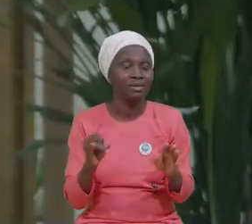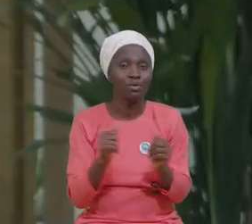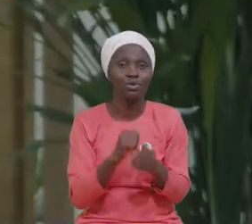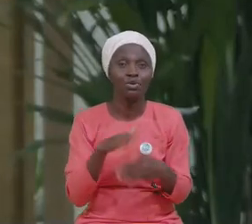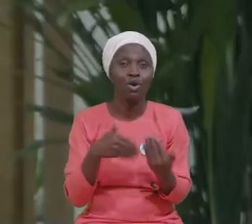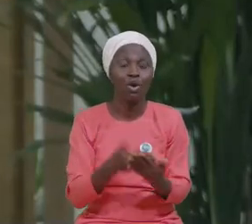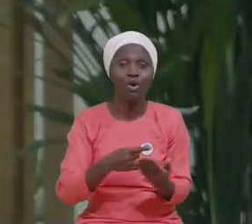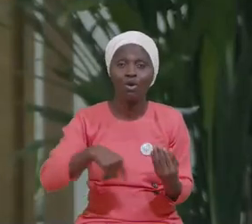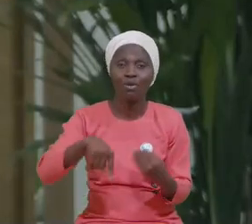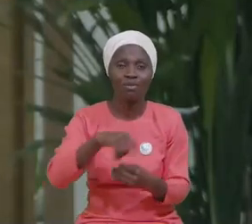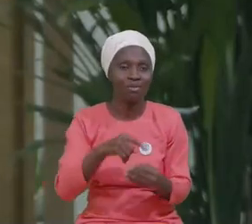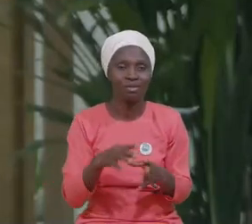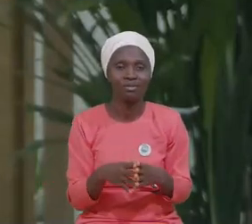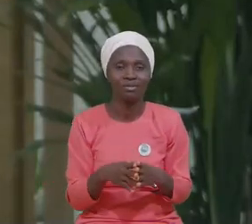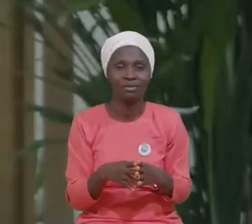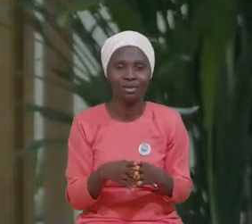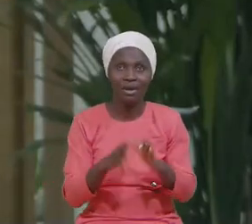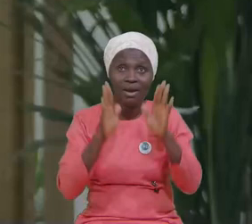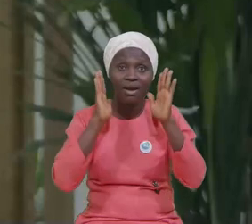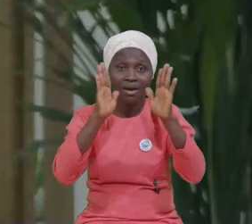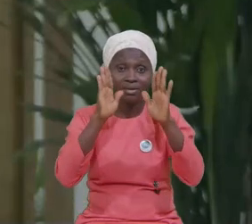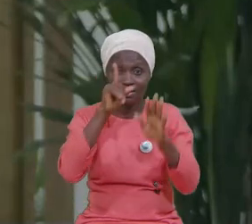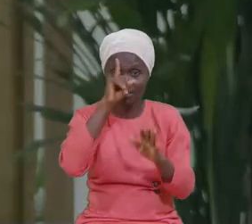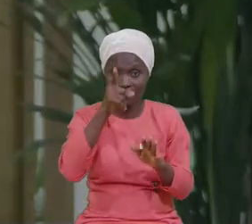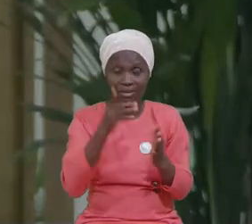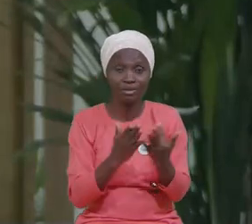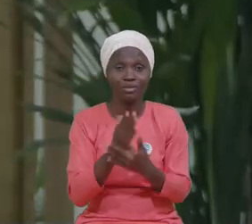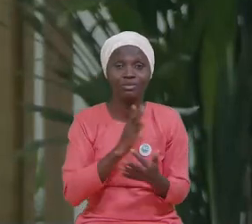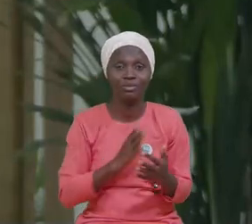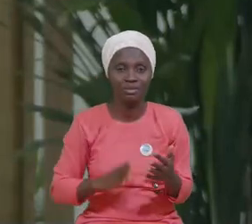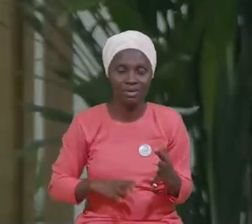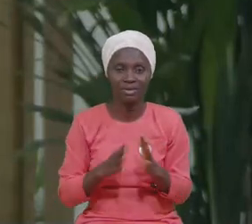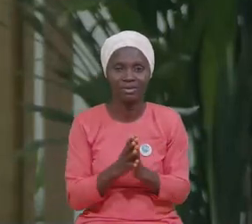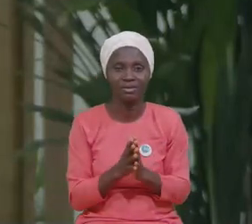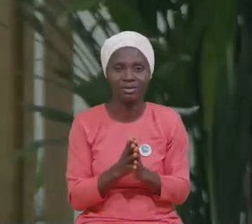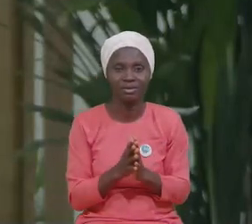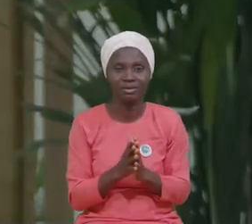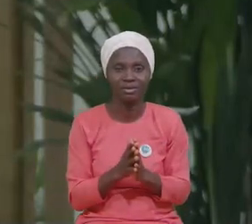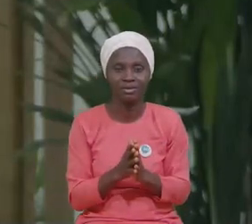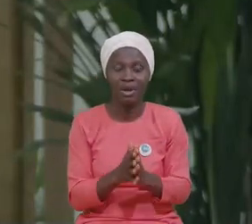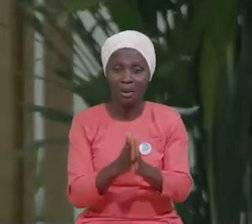Briller avec une excellence complète à travers Christ.